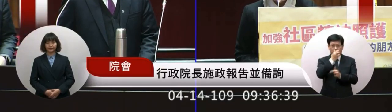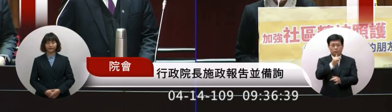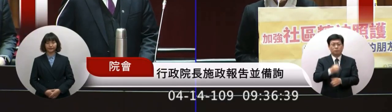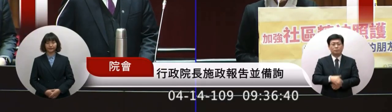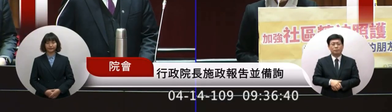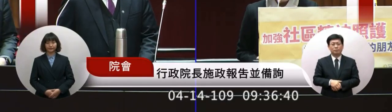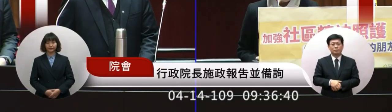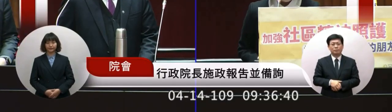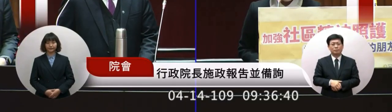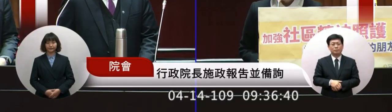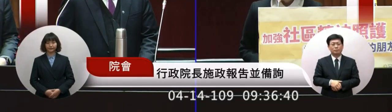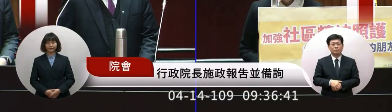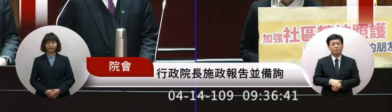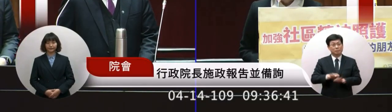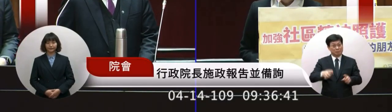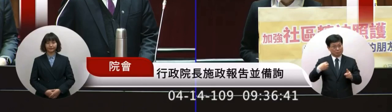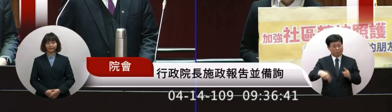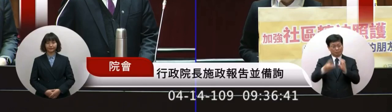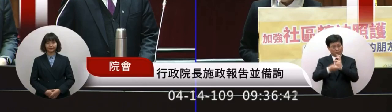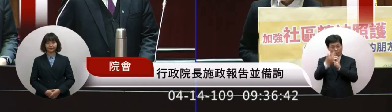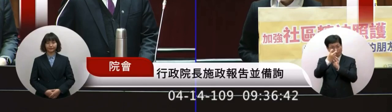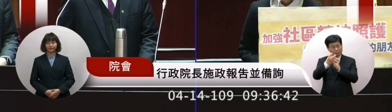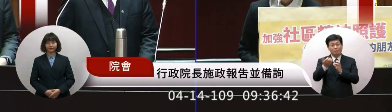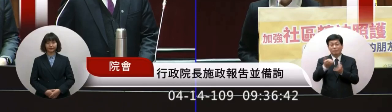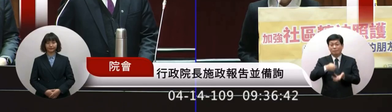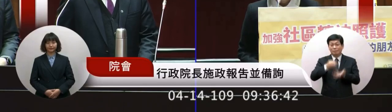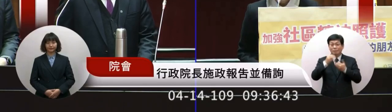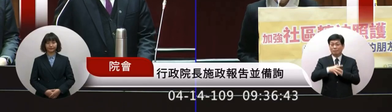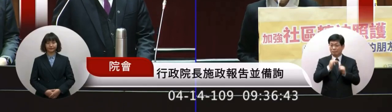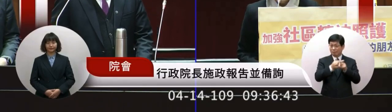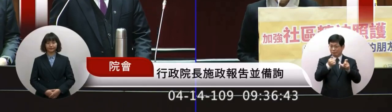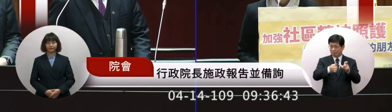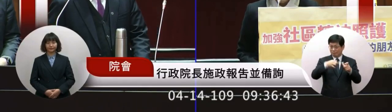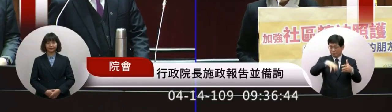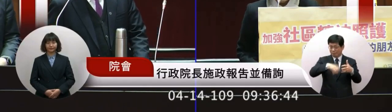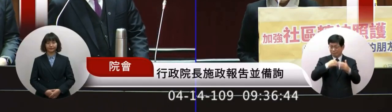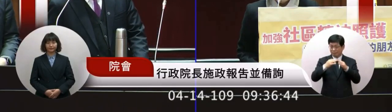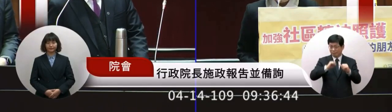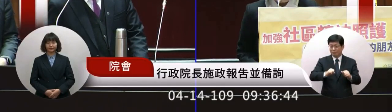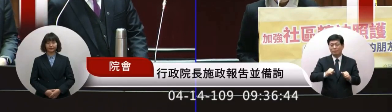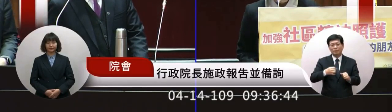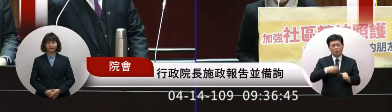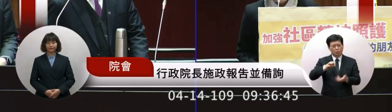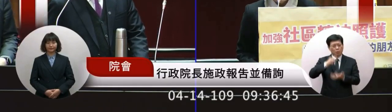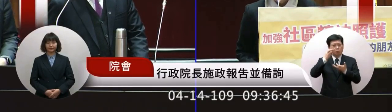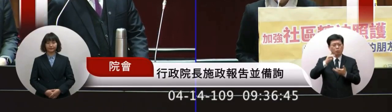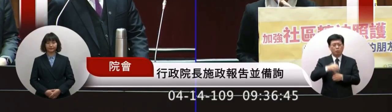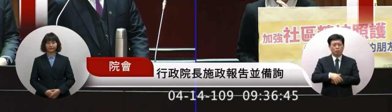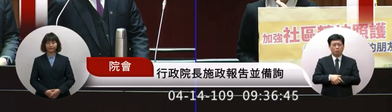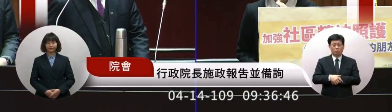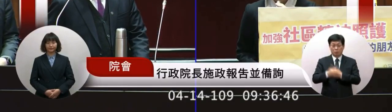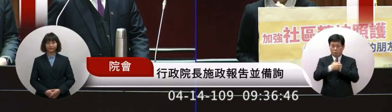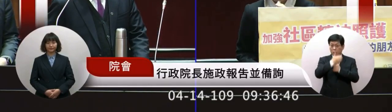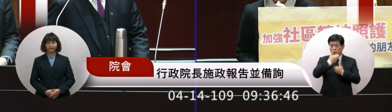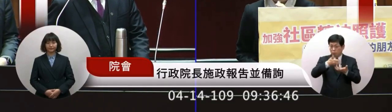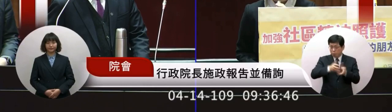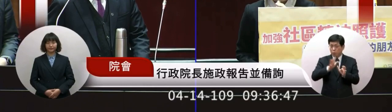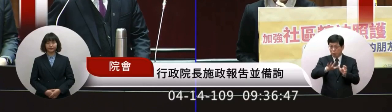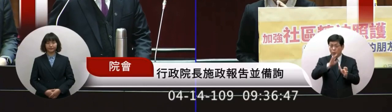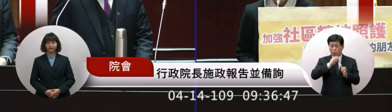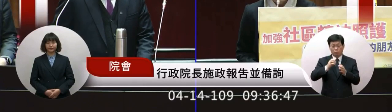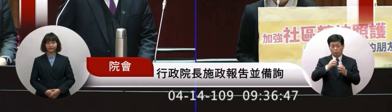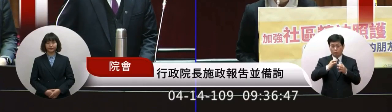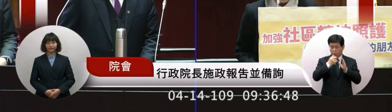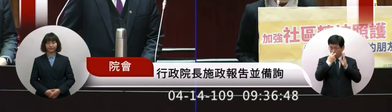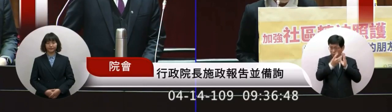照顾。那我们再仔细细看说，在刚才提到说这个社区型里面来看，我们其实有提出这个卫福部这边其实有社区关